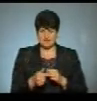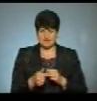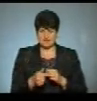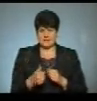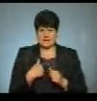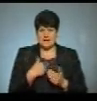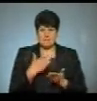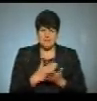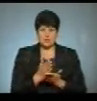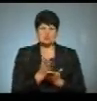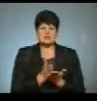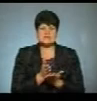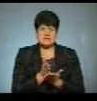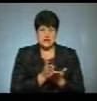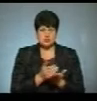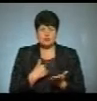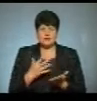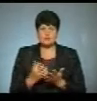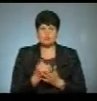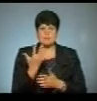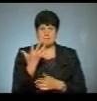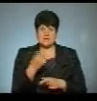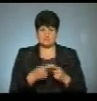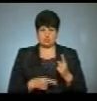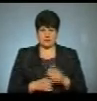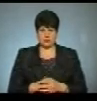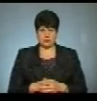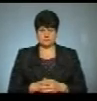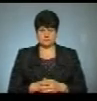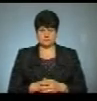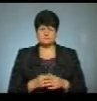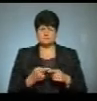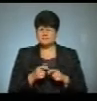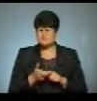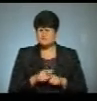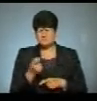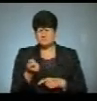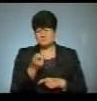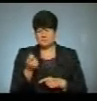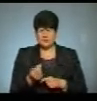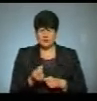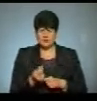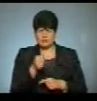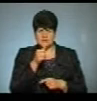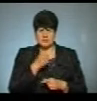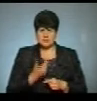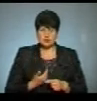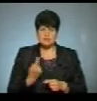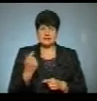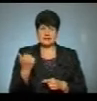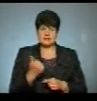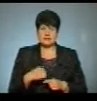4,5 тисячі гривень. Я маю стаж, то в мене виходить 5,5. То є дуже маленькі гроші на місяць людині прожити. Тиждень я пробув